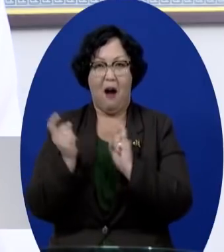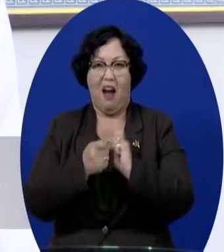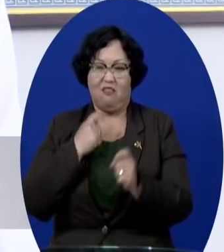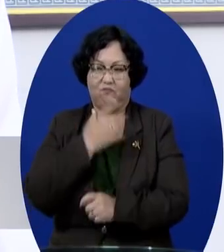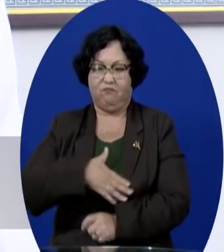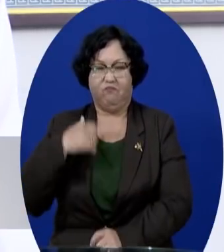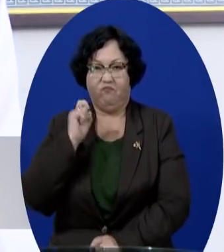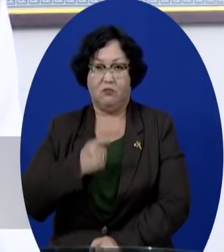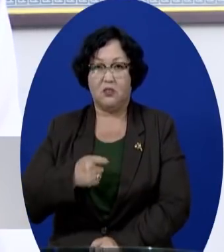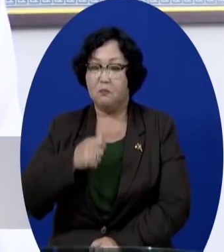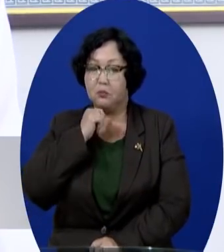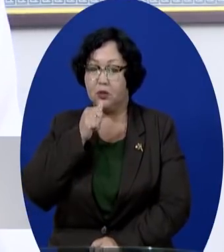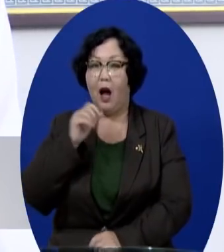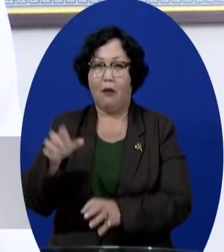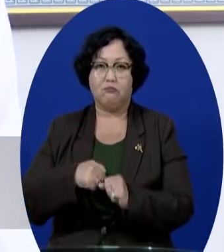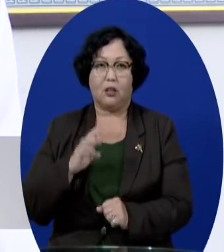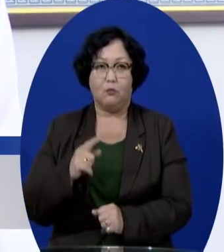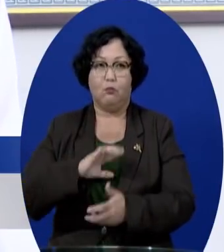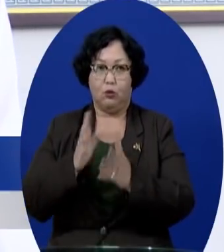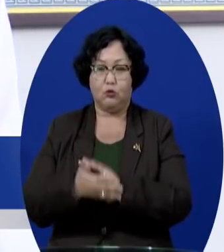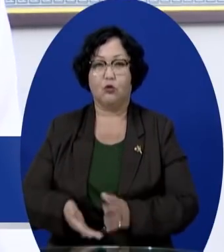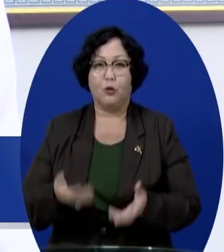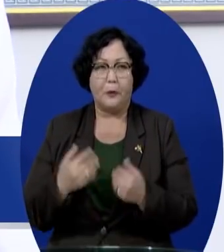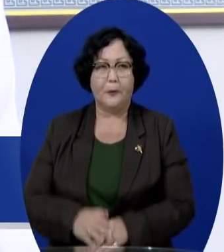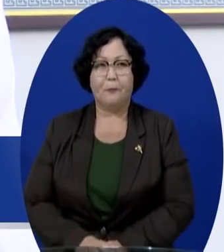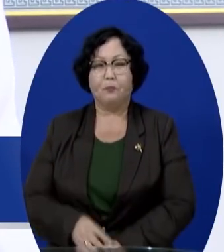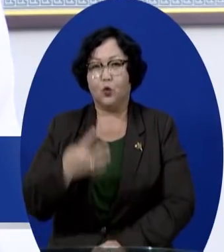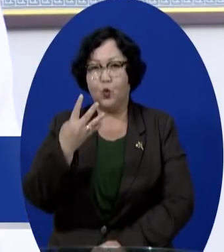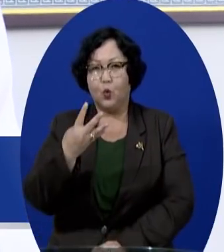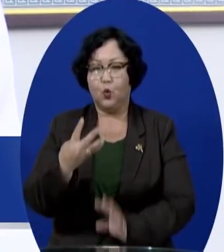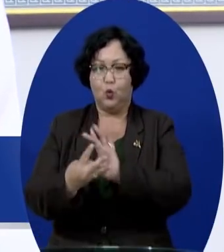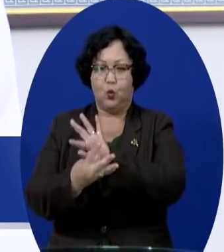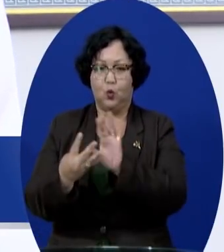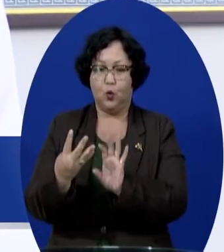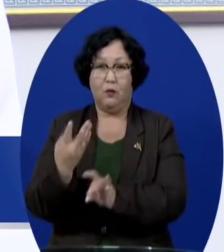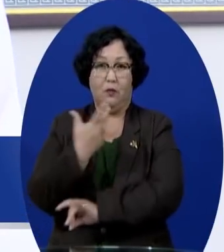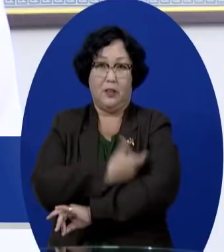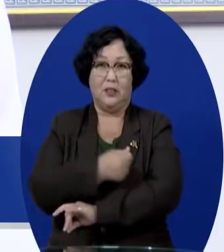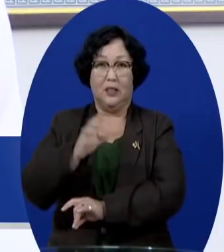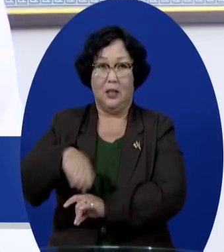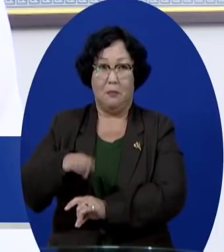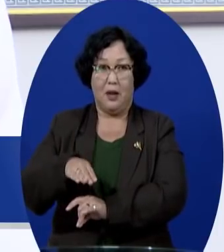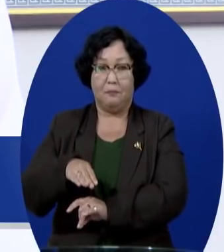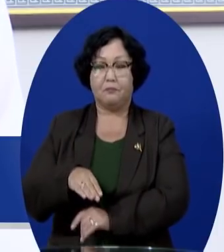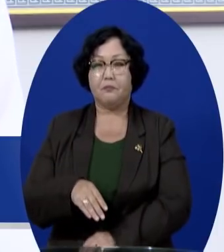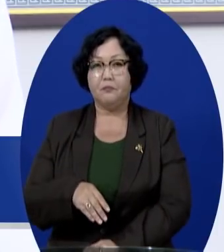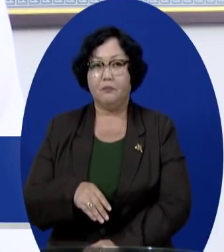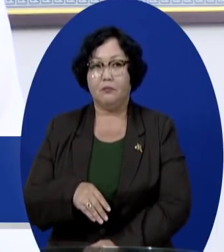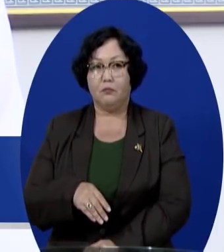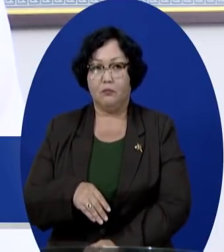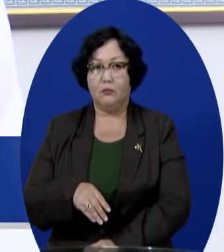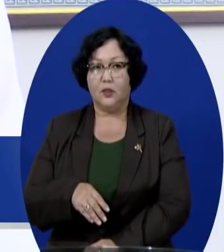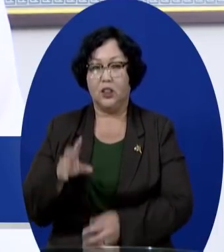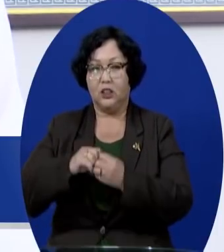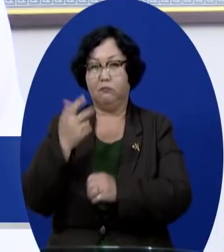байгаа, Спутник вакцин, AstraZeneca, Pfizer гэдэг нь 4 төрлийн вакцин байгаа. Эдгээр хүмүүсийг бүгдийг нь одоо нийлүүлээд би нэгдсэн байдлаар хийж байна.